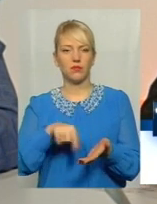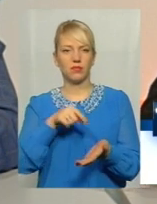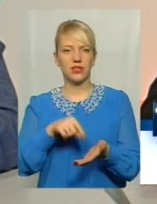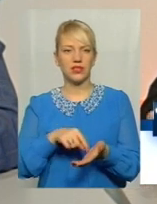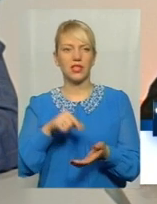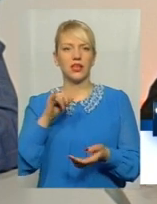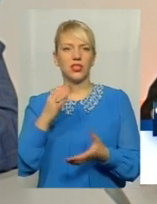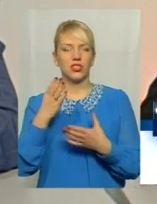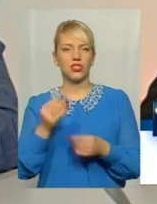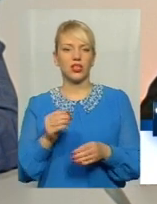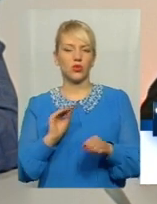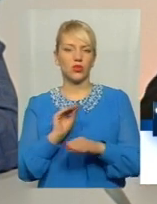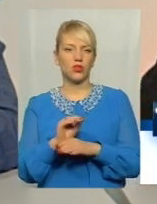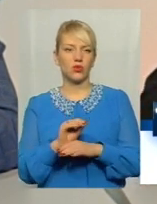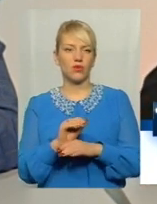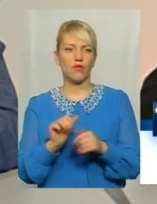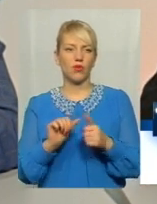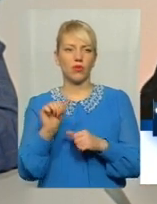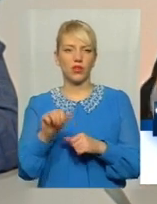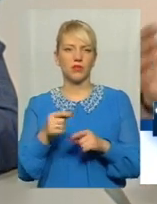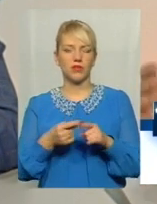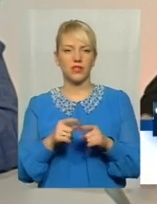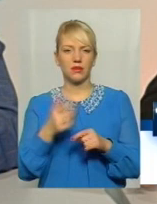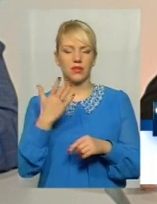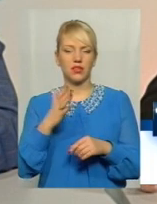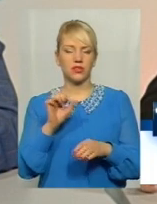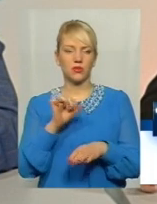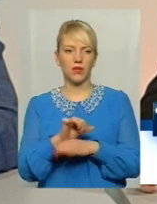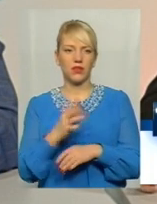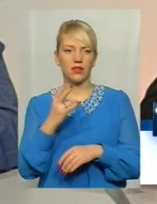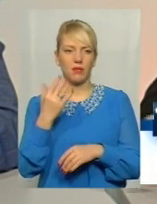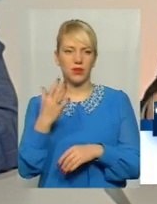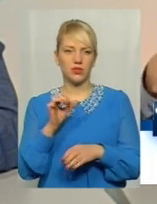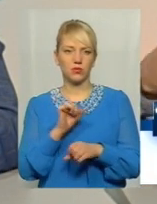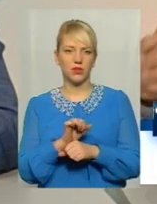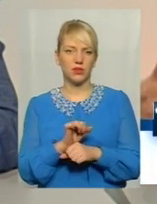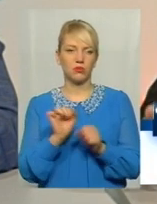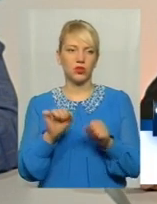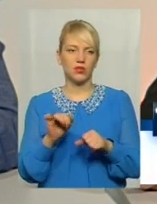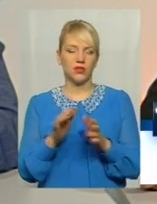І ще додатково, крім цих 5 зупинок, ще на 5 зупинках, а можливо і